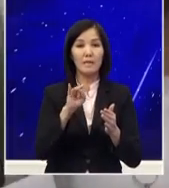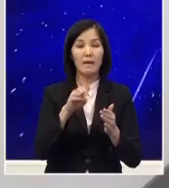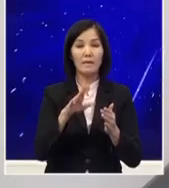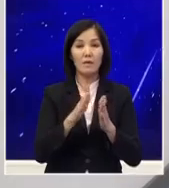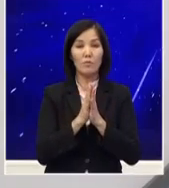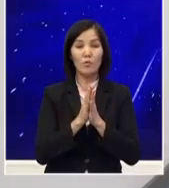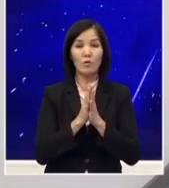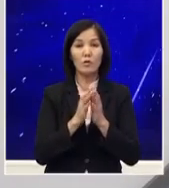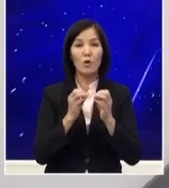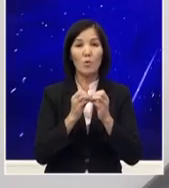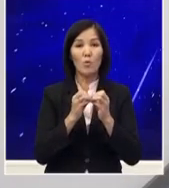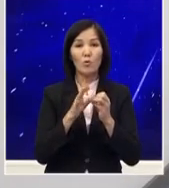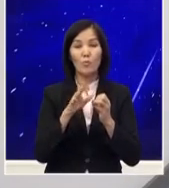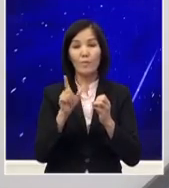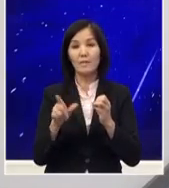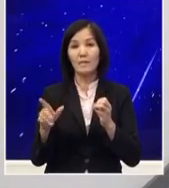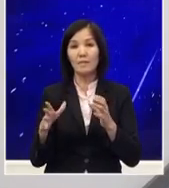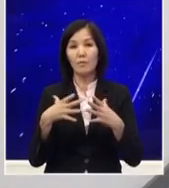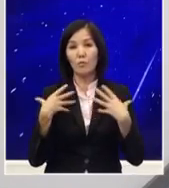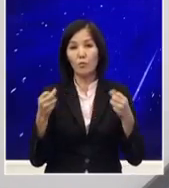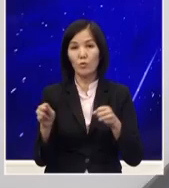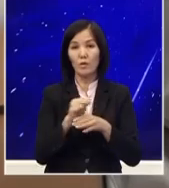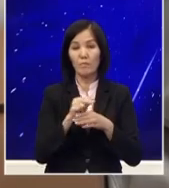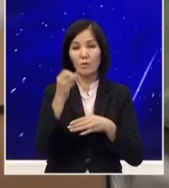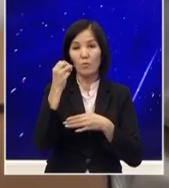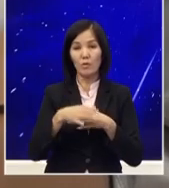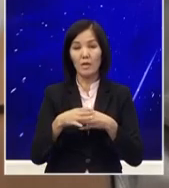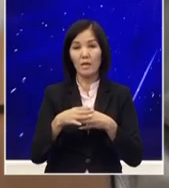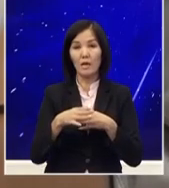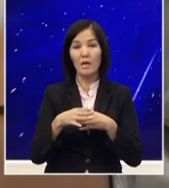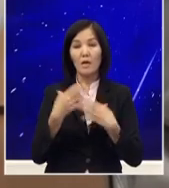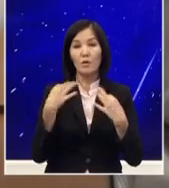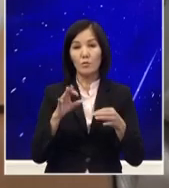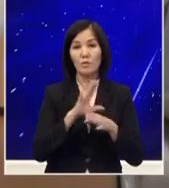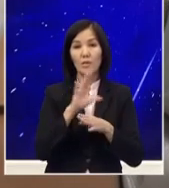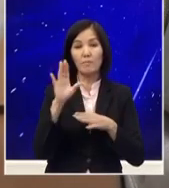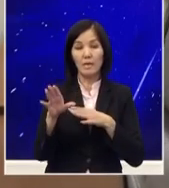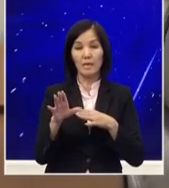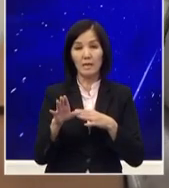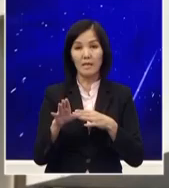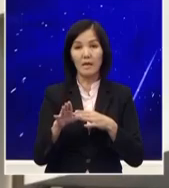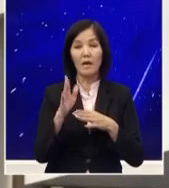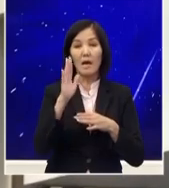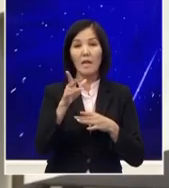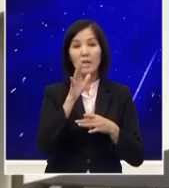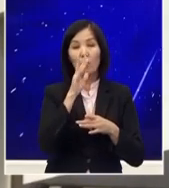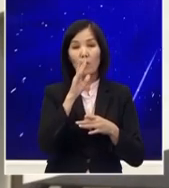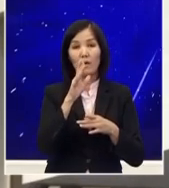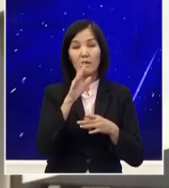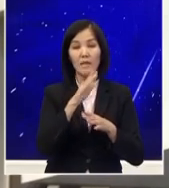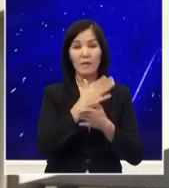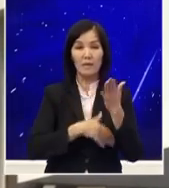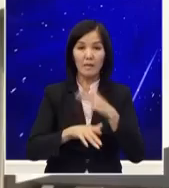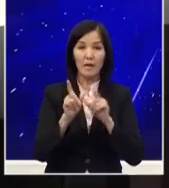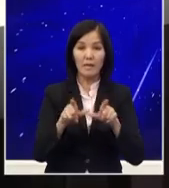қалдырған 10-15 азаматқа курорттық емдеу орталықтарына жолдама берілмек. Тағы бұл портал алдағы уақытта тек ерекше күтімді